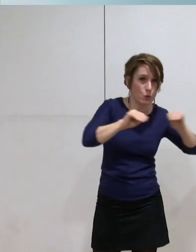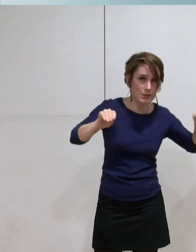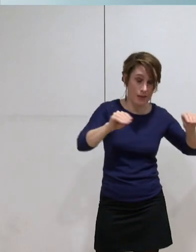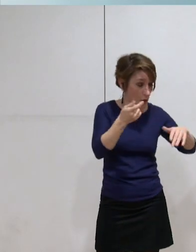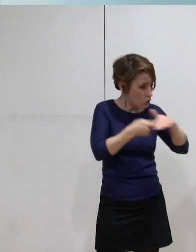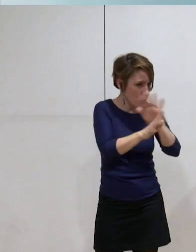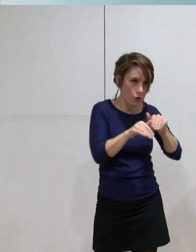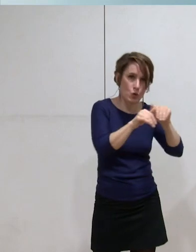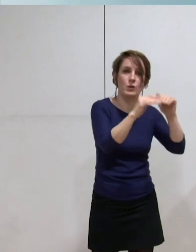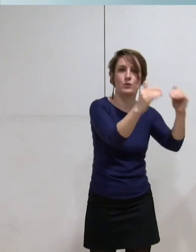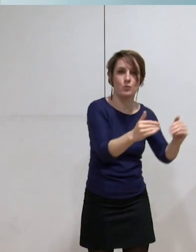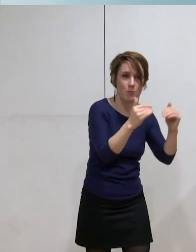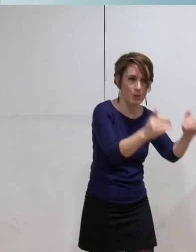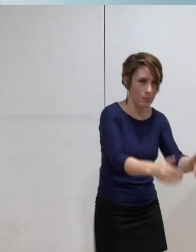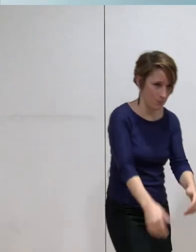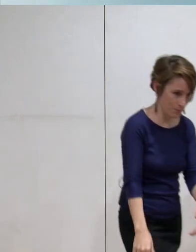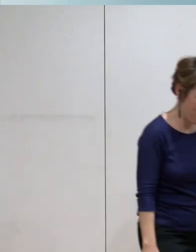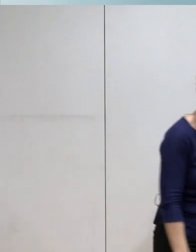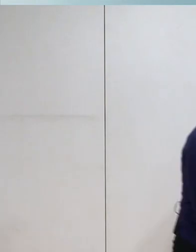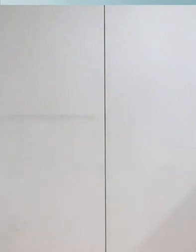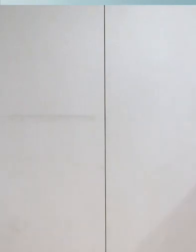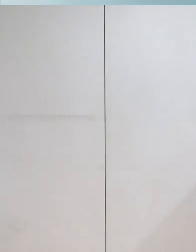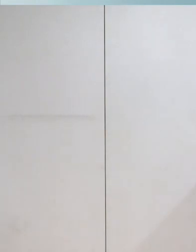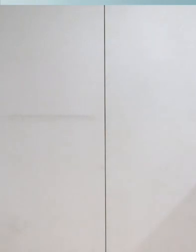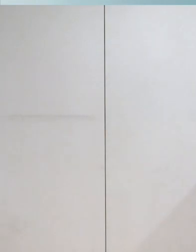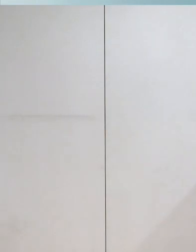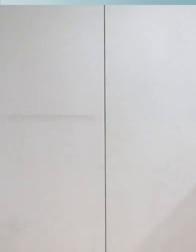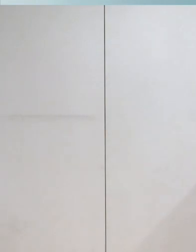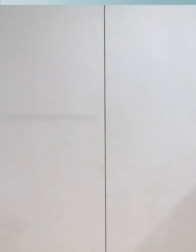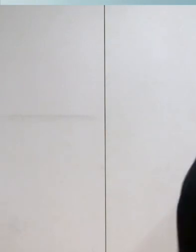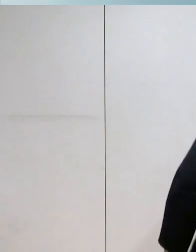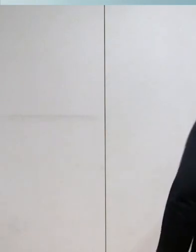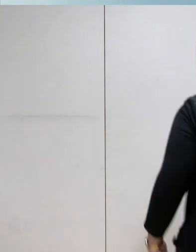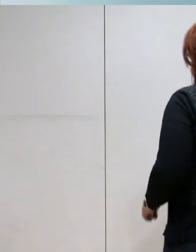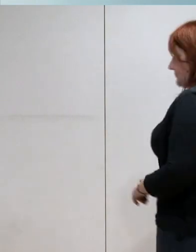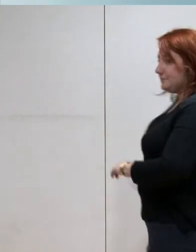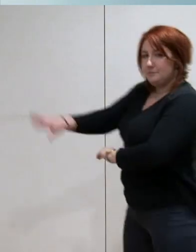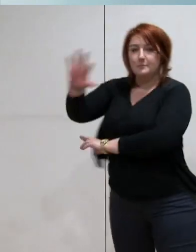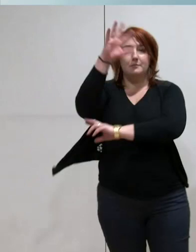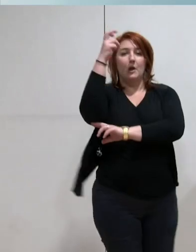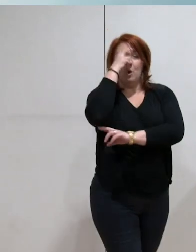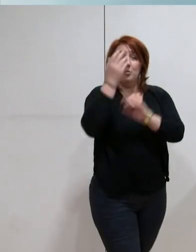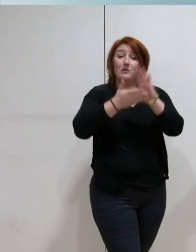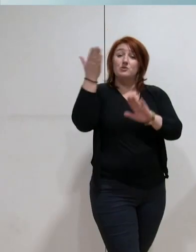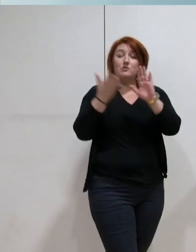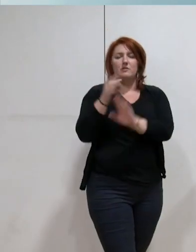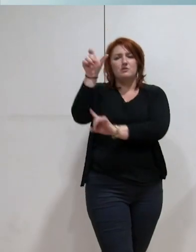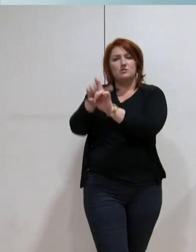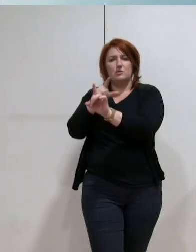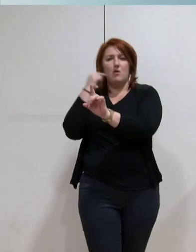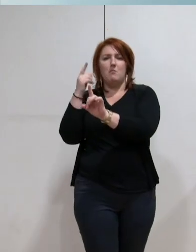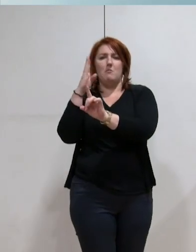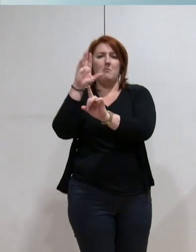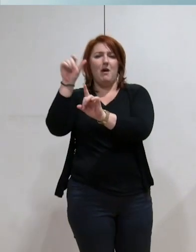l'identique le prunier sauvage Brahim Raja tiens ce n'est pas un artiste mais ça ne gêne personne